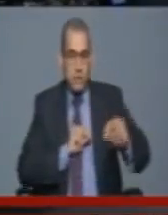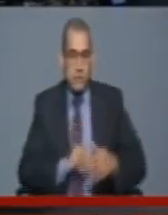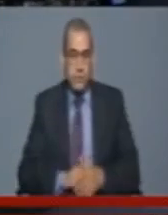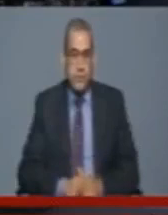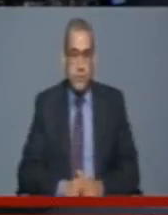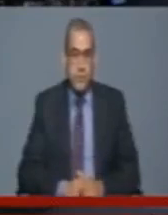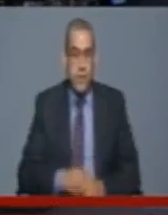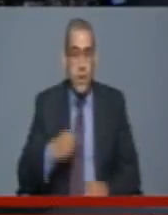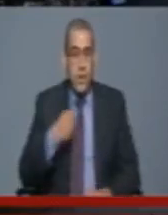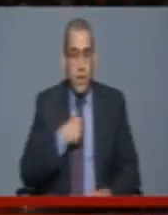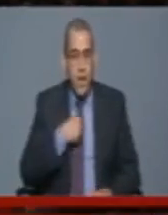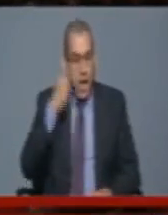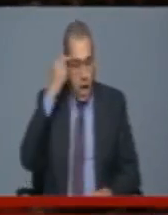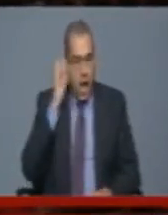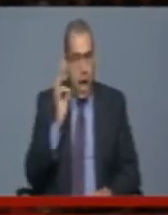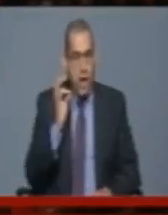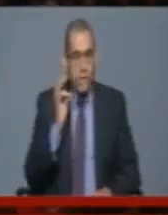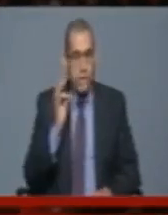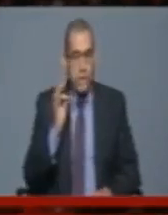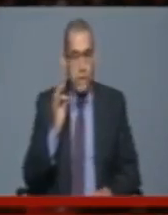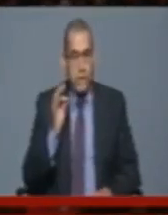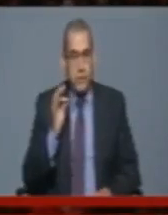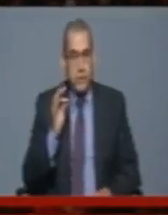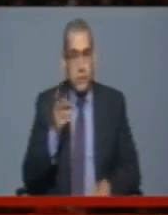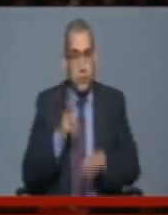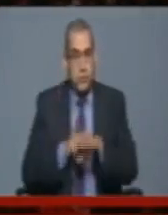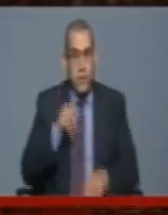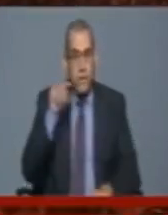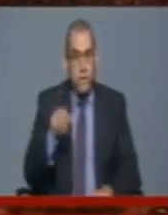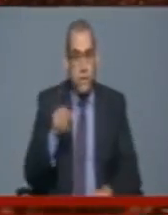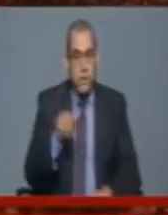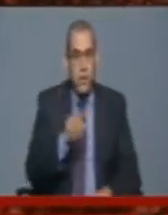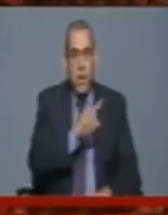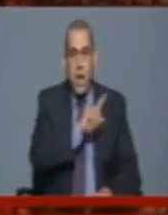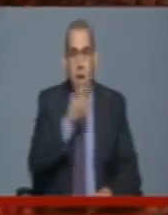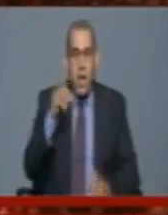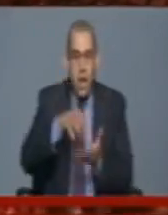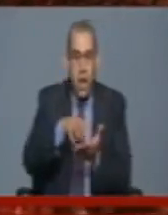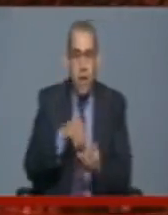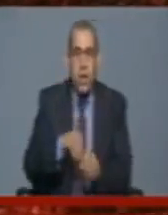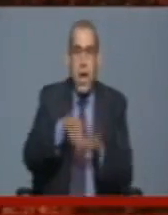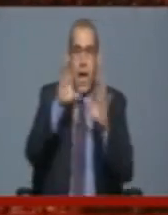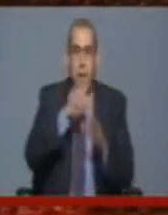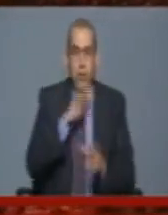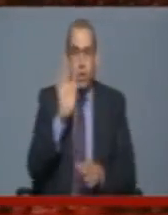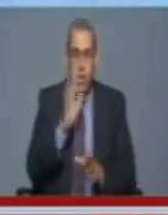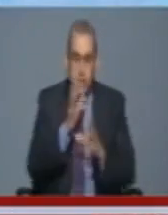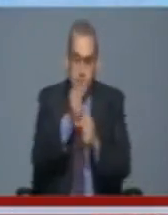نحن نعرف أيضا أنه لا تضيع قضية وراءها شعب